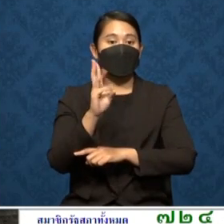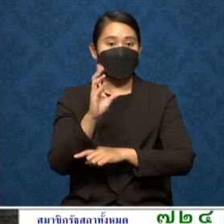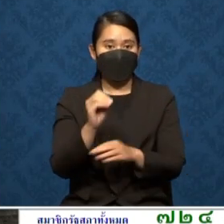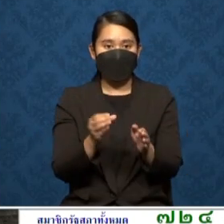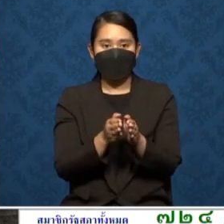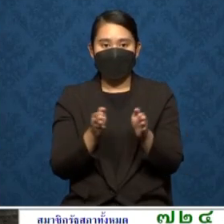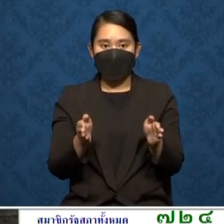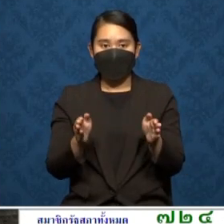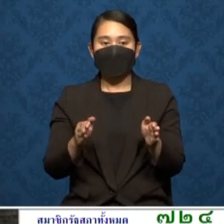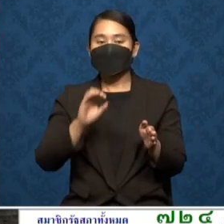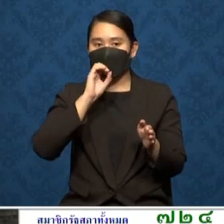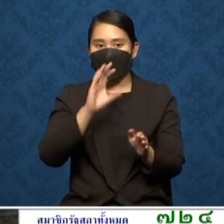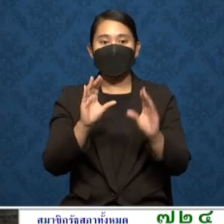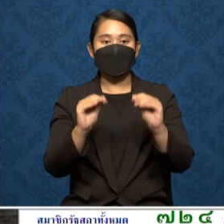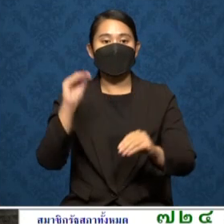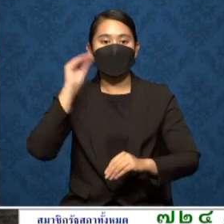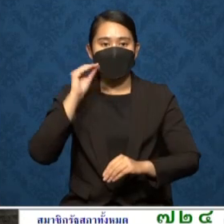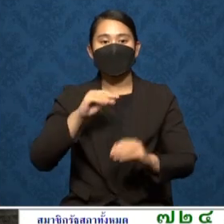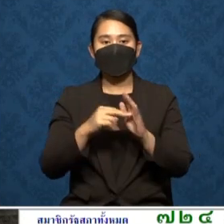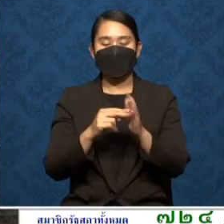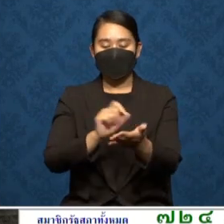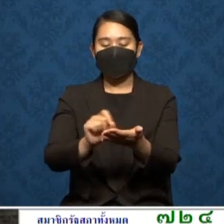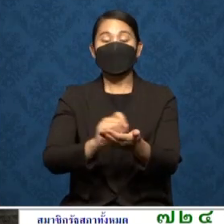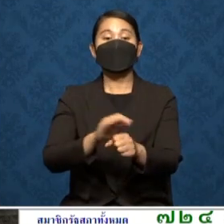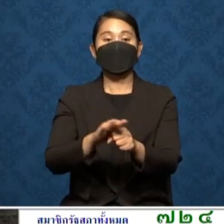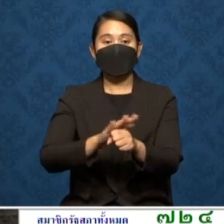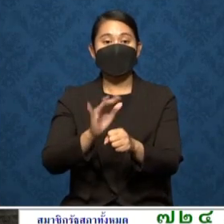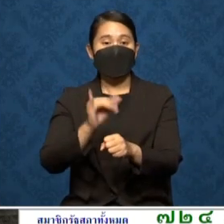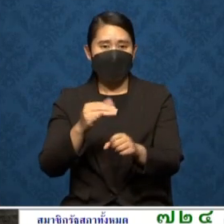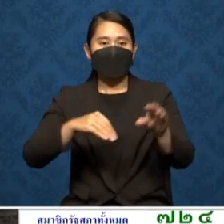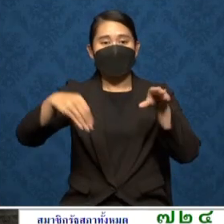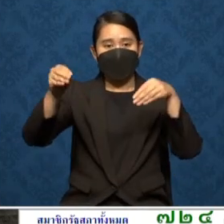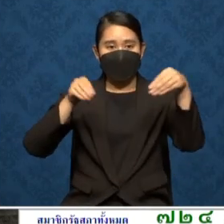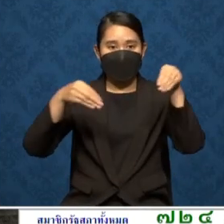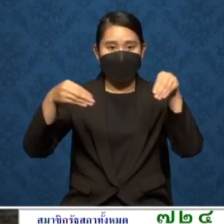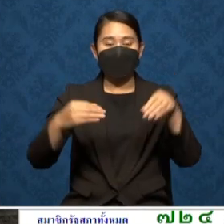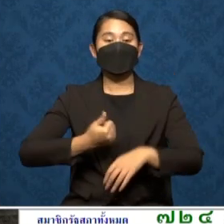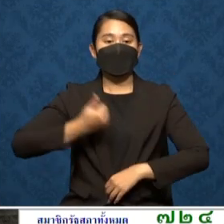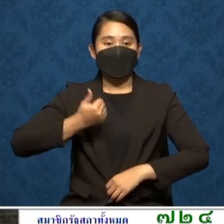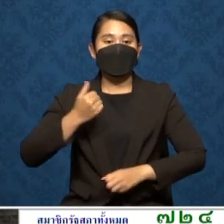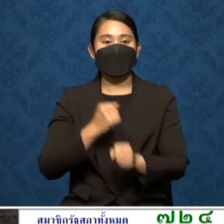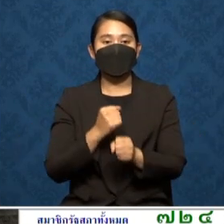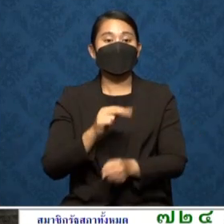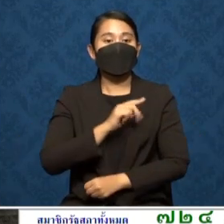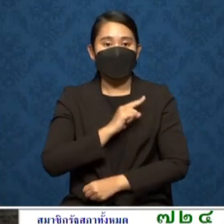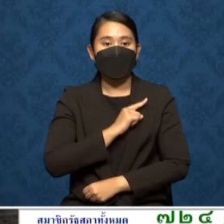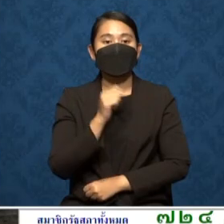เราก็เลยเขียนกลางๆเอาไว้ซึ่งอาจจะมีการเปลี่ยนแปลงยักย้ายถ่ายเทไปให้หน่วยงานอื่นก็ได้แต่ในชั้น